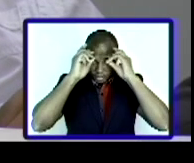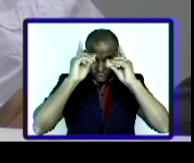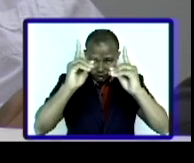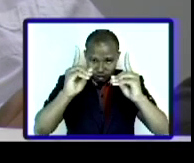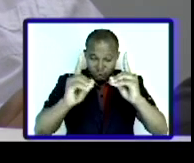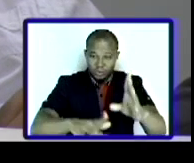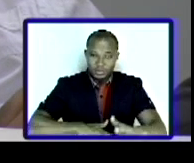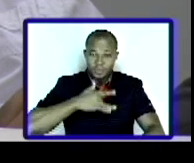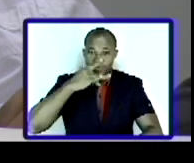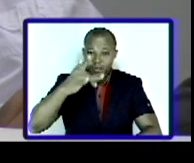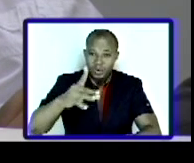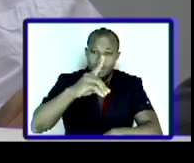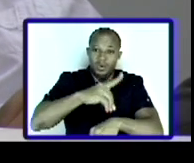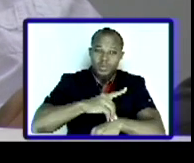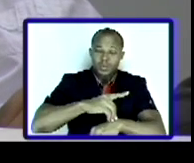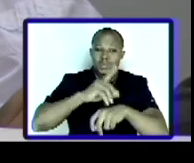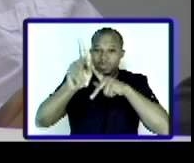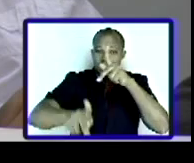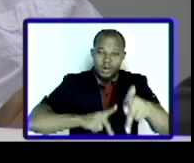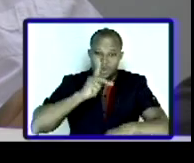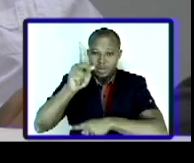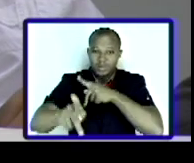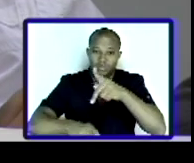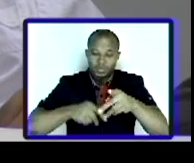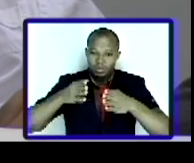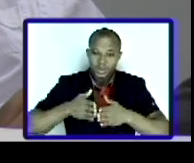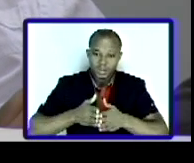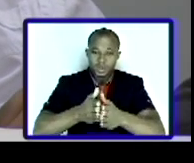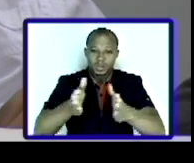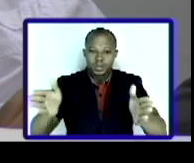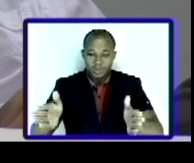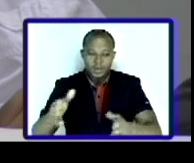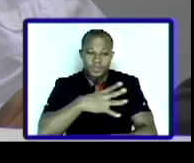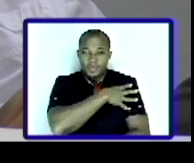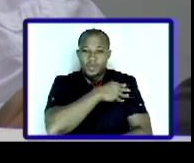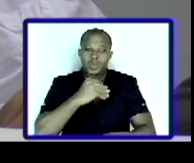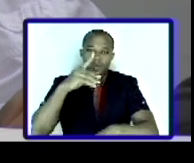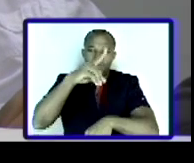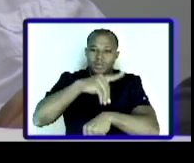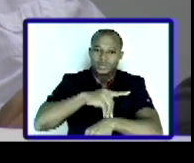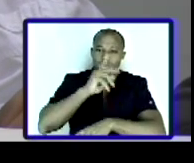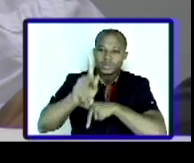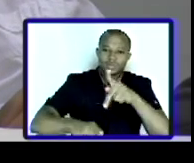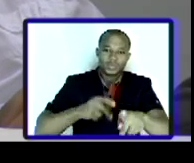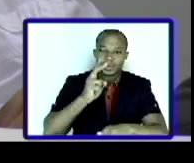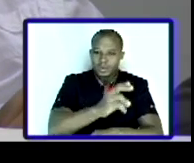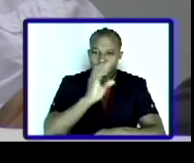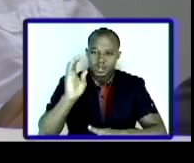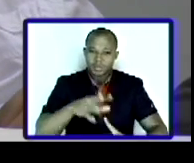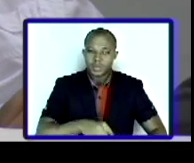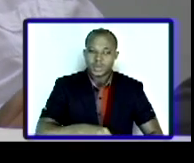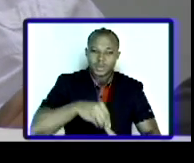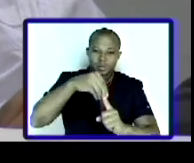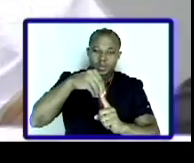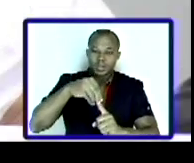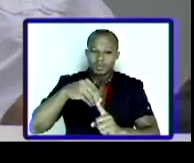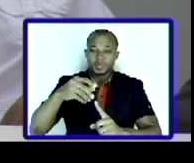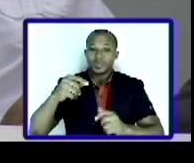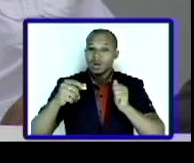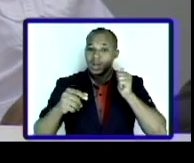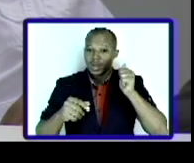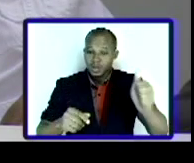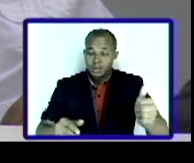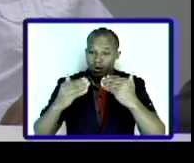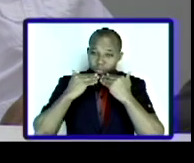grandes sensibilités aux droits humains en général et aux droits des personnes handicapées en particulier.